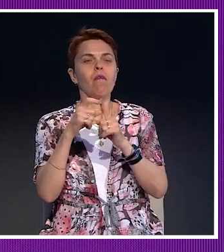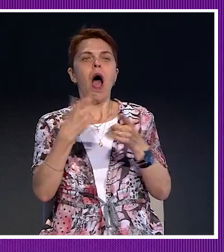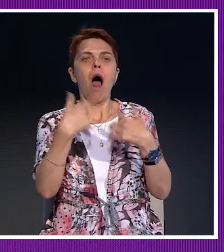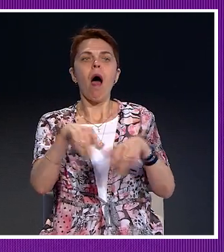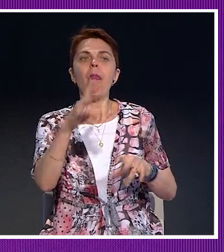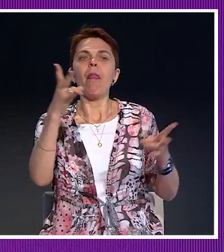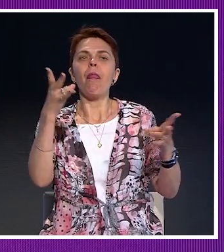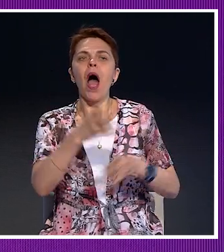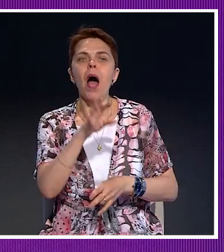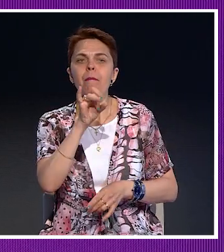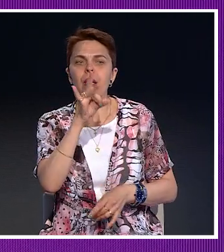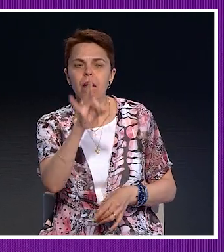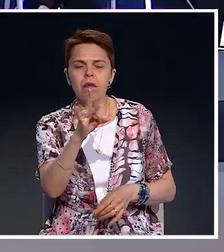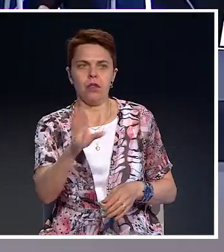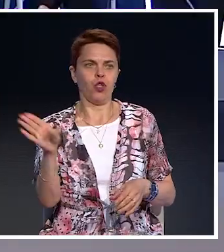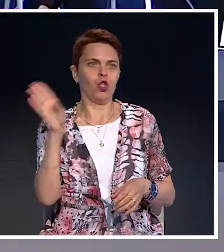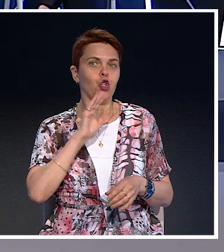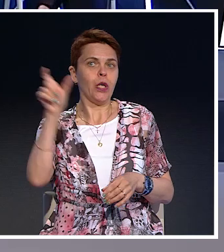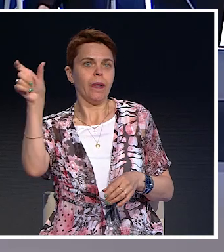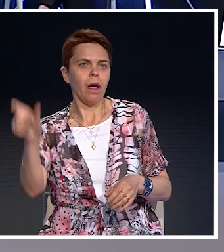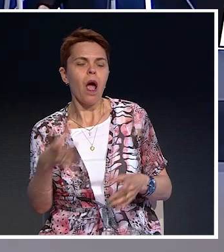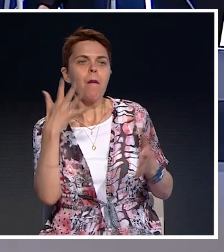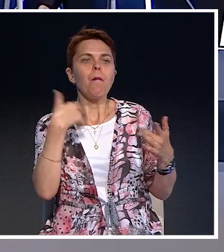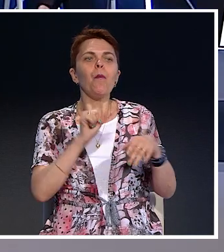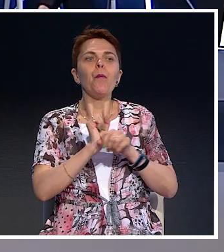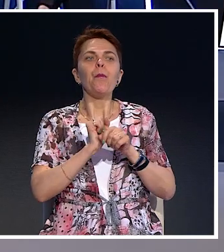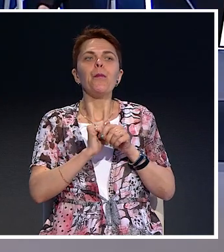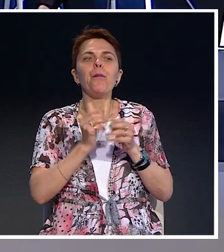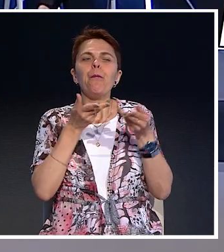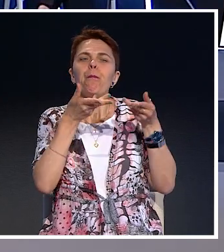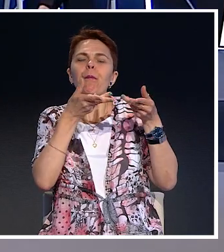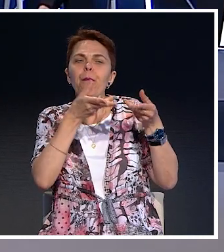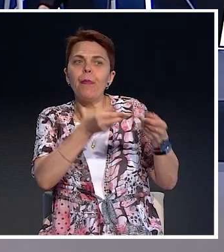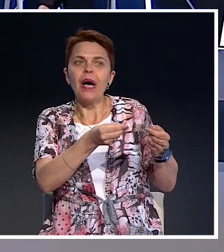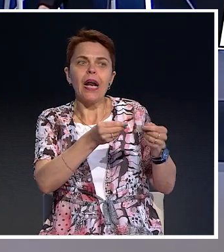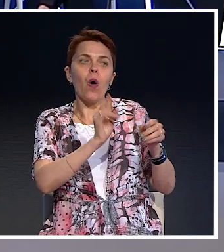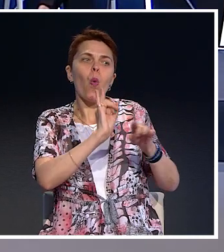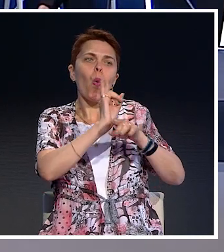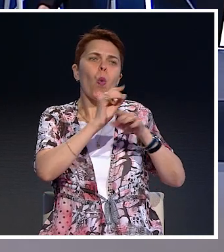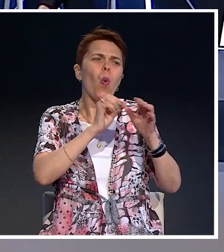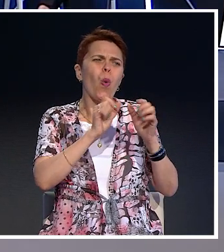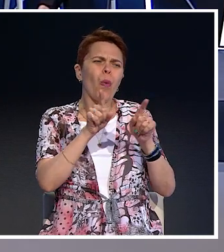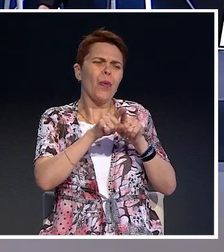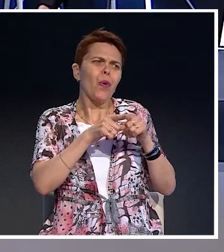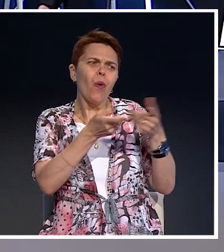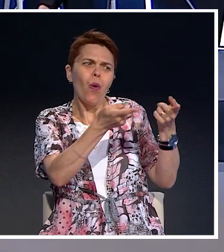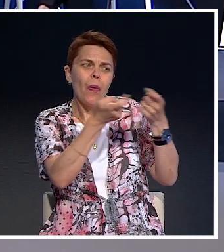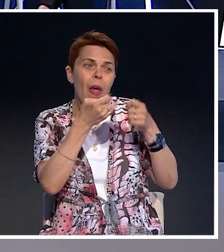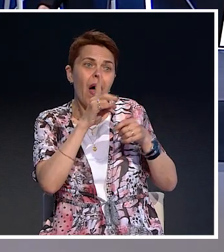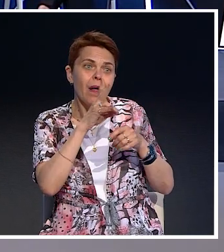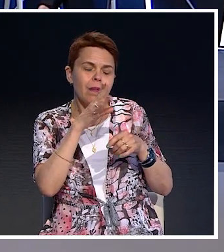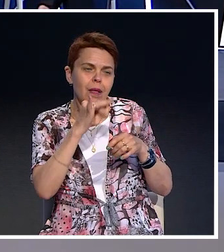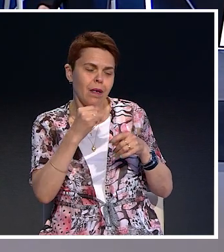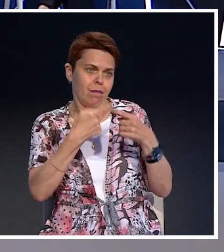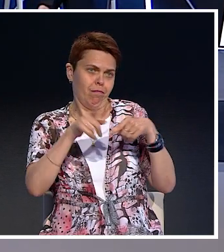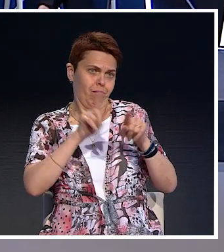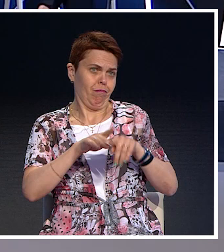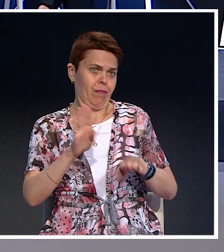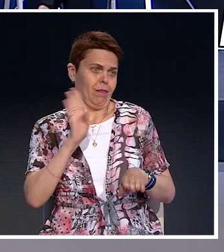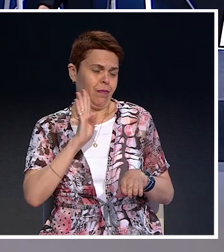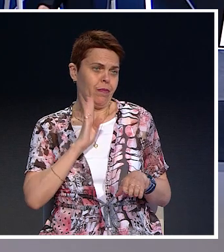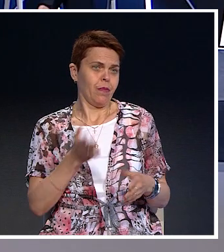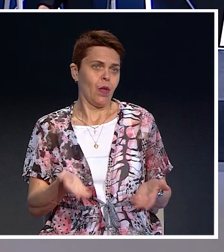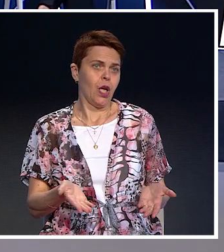жінки зробити це. Я і цікавлюсь, як ви хочете переконати жінок вступати... Тому зараз наші мажоритарники,